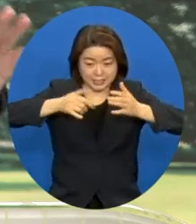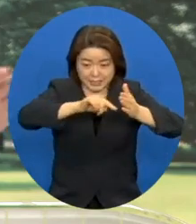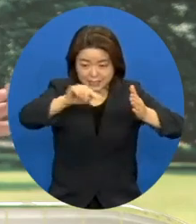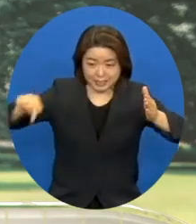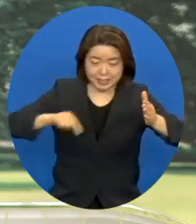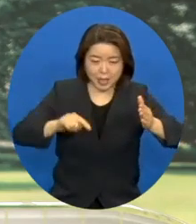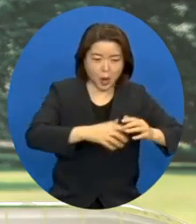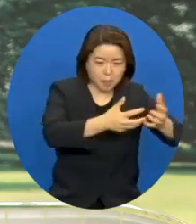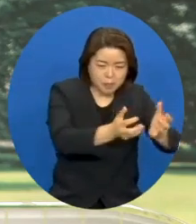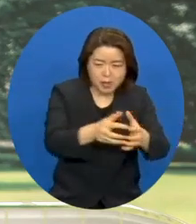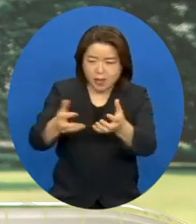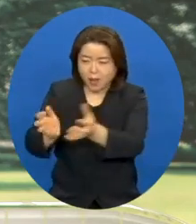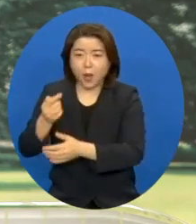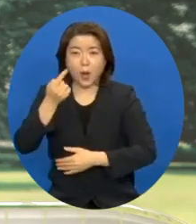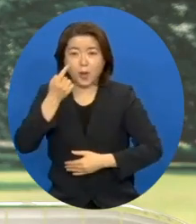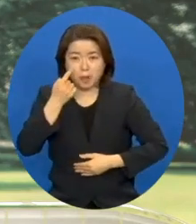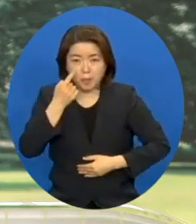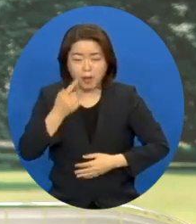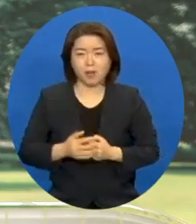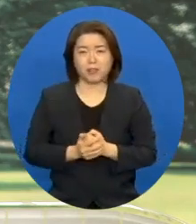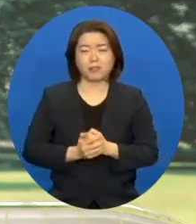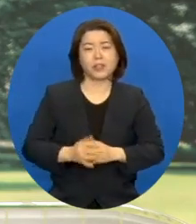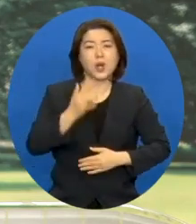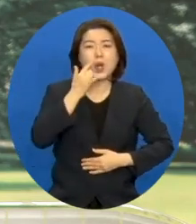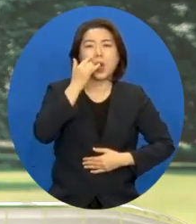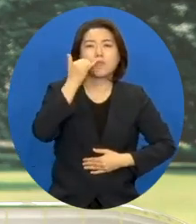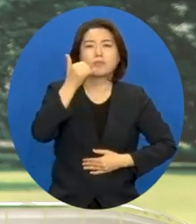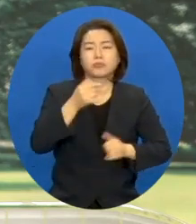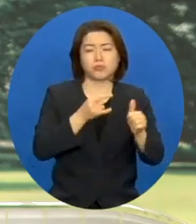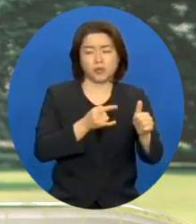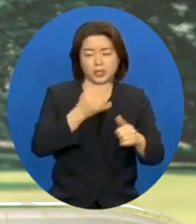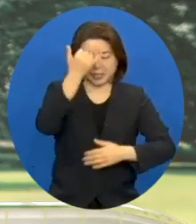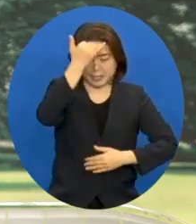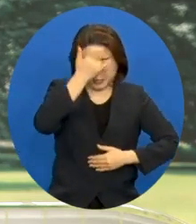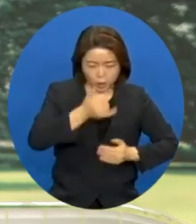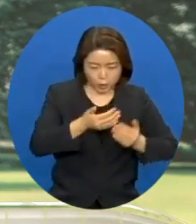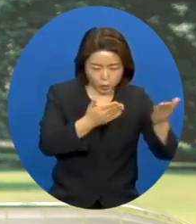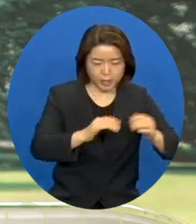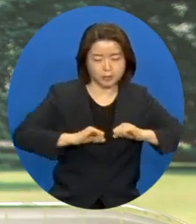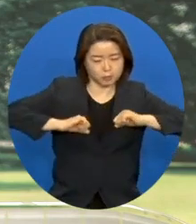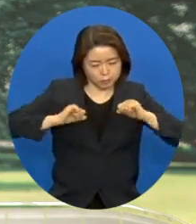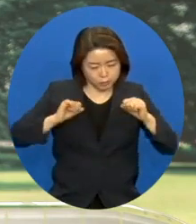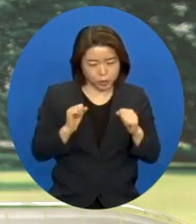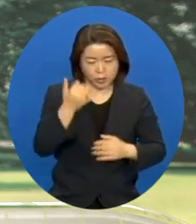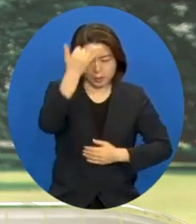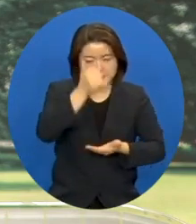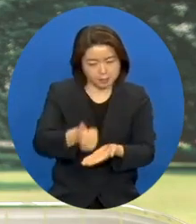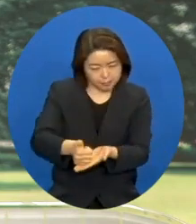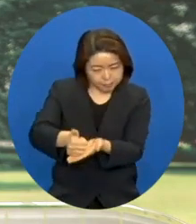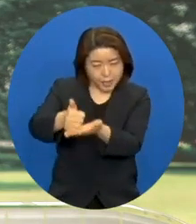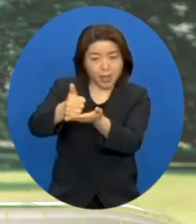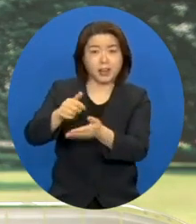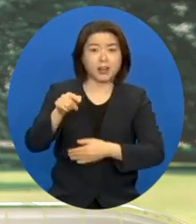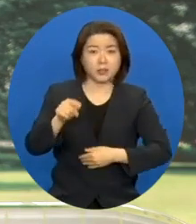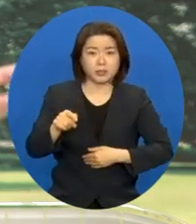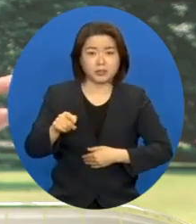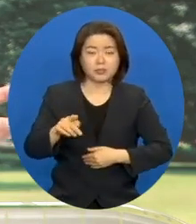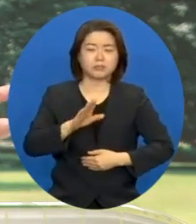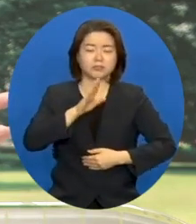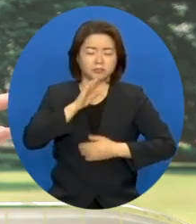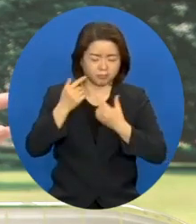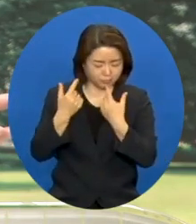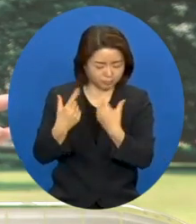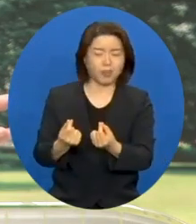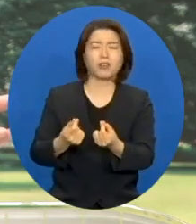어떤 영역에서도 사실 부모에게 효도하고 순종하고 공경하라는 것은 그냥 정말